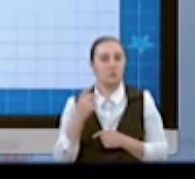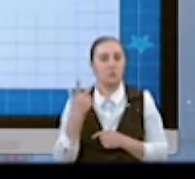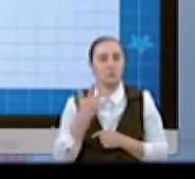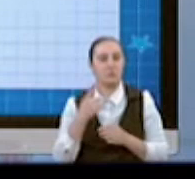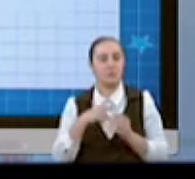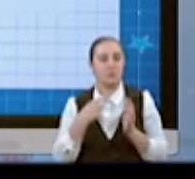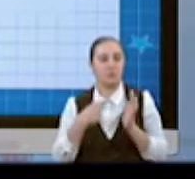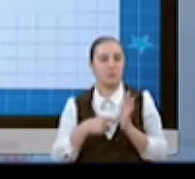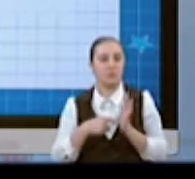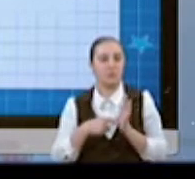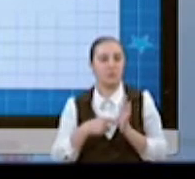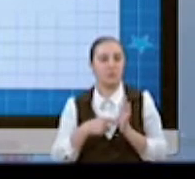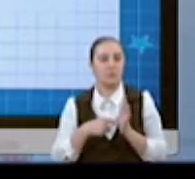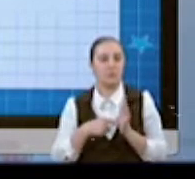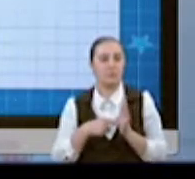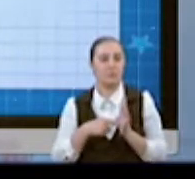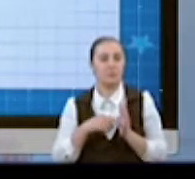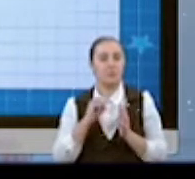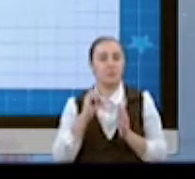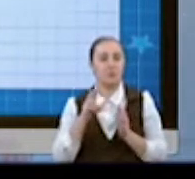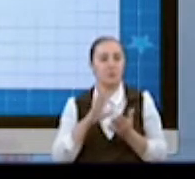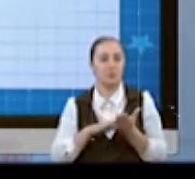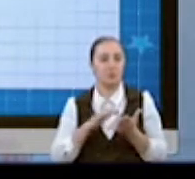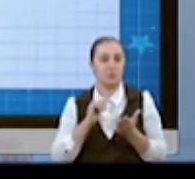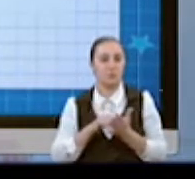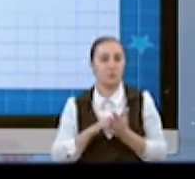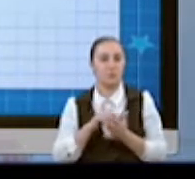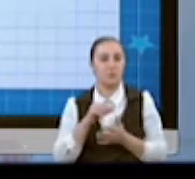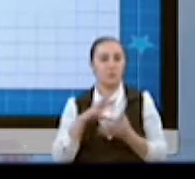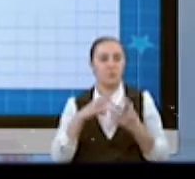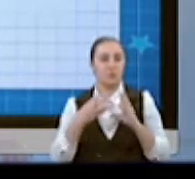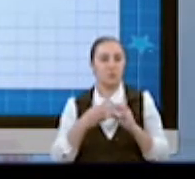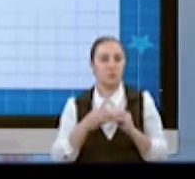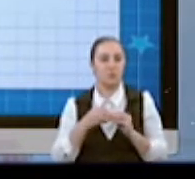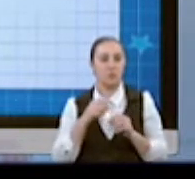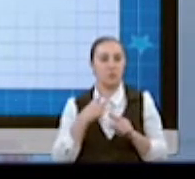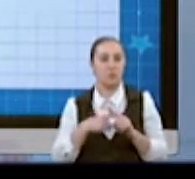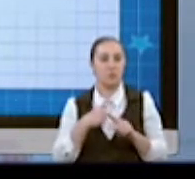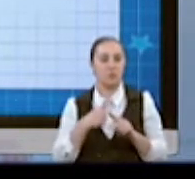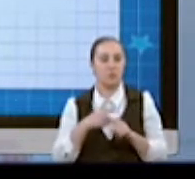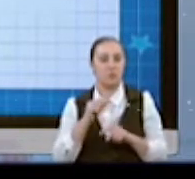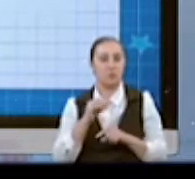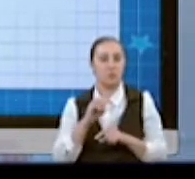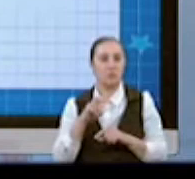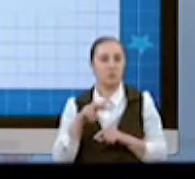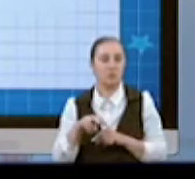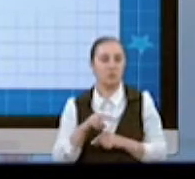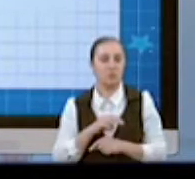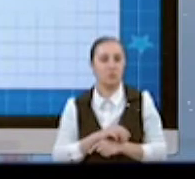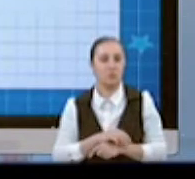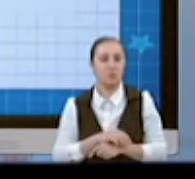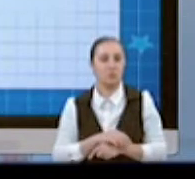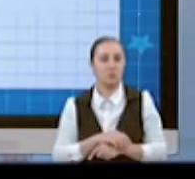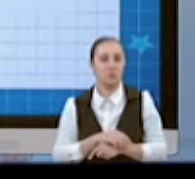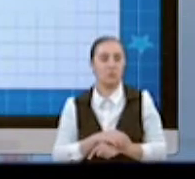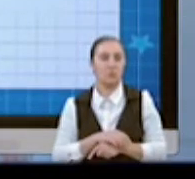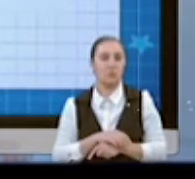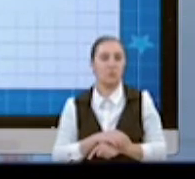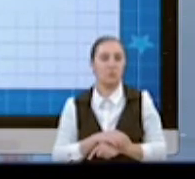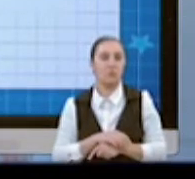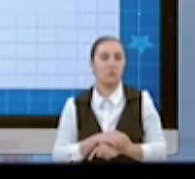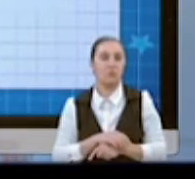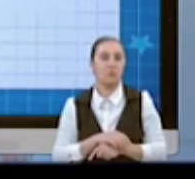Третий вопрос. Как называется результат сложения чисел?